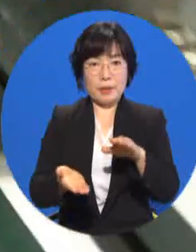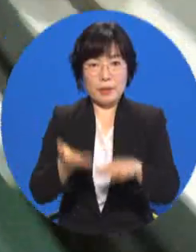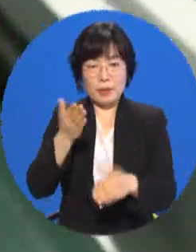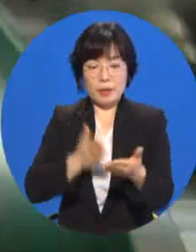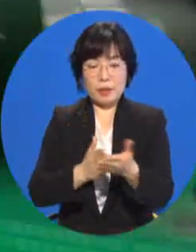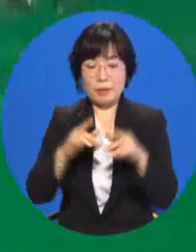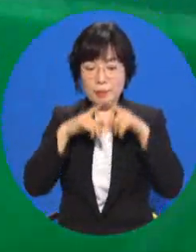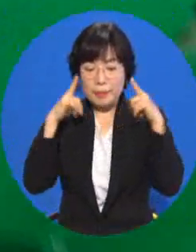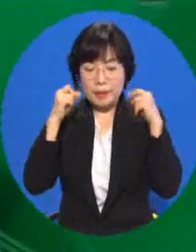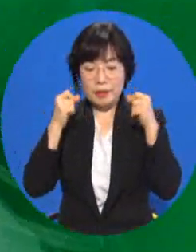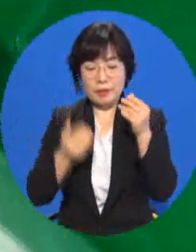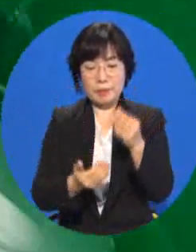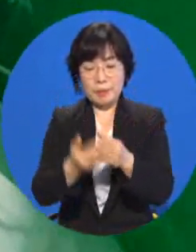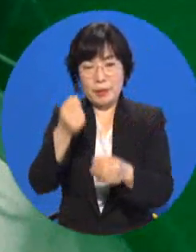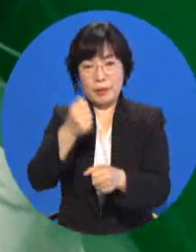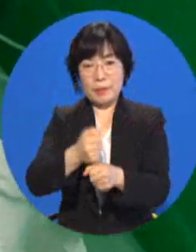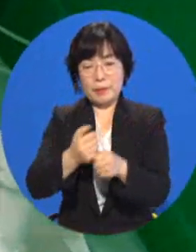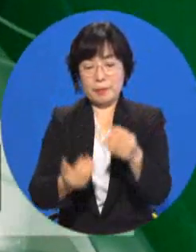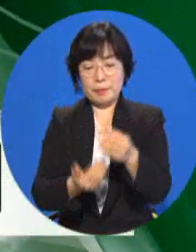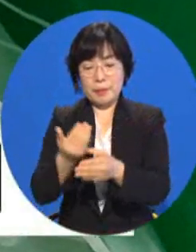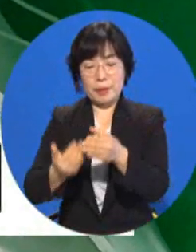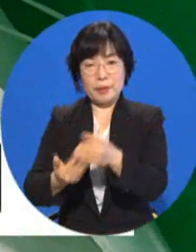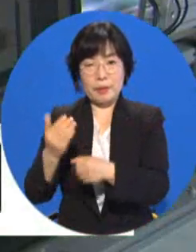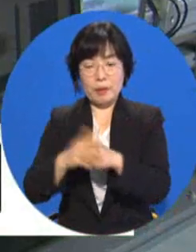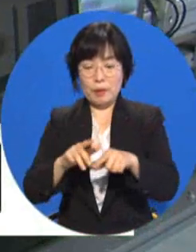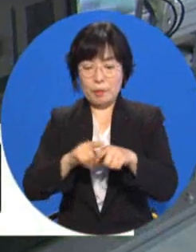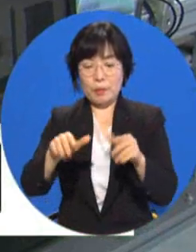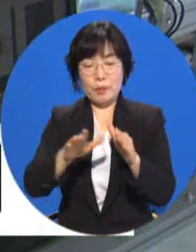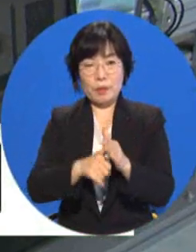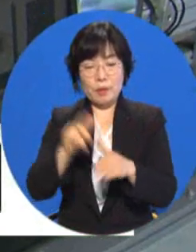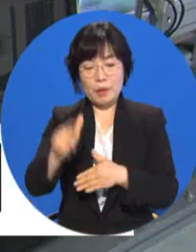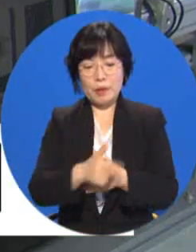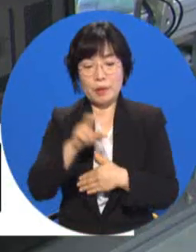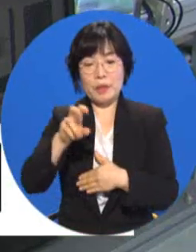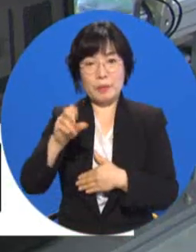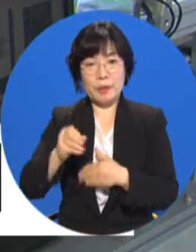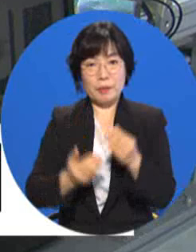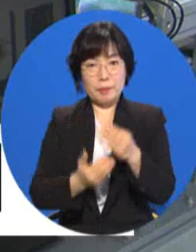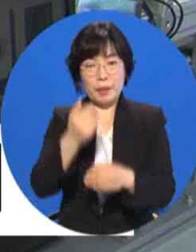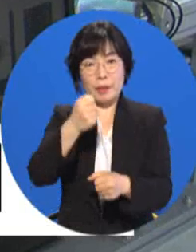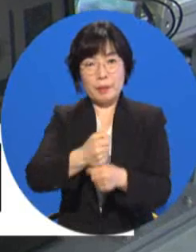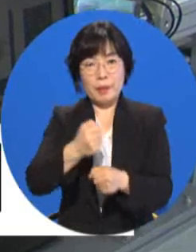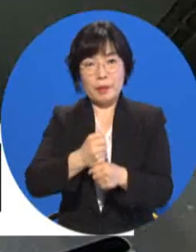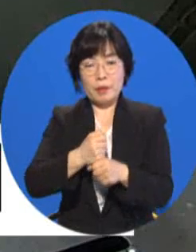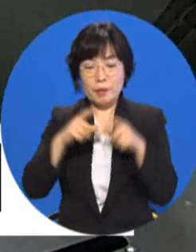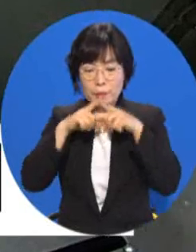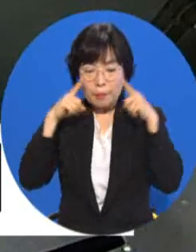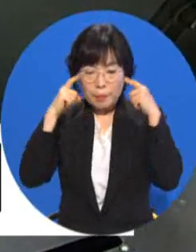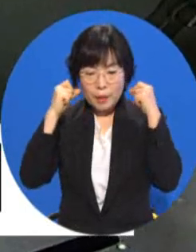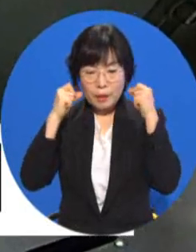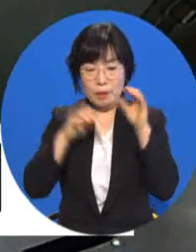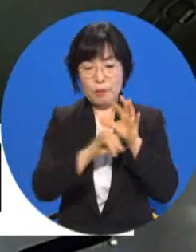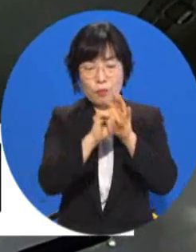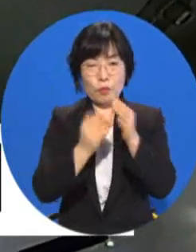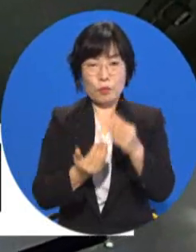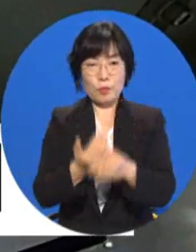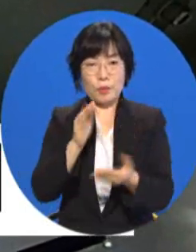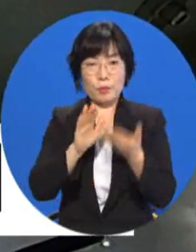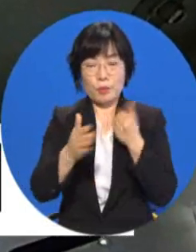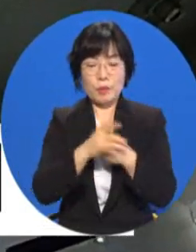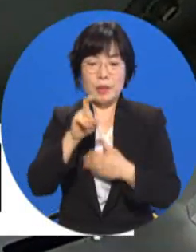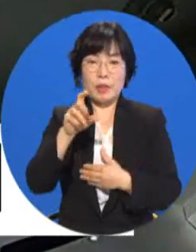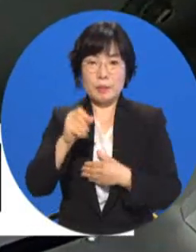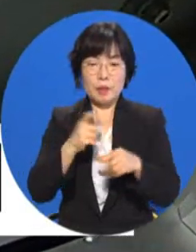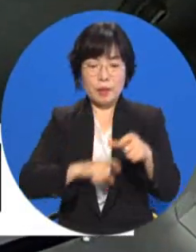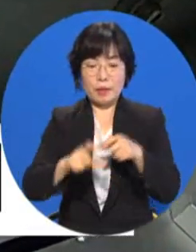마스크가 쉴 새 없이 생산됩니다. 평소 하루 20만 개씩 만들다 코로나19 사태 이후부터 10만